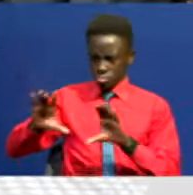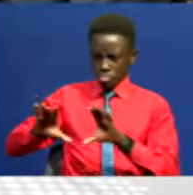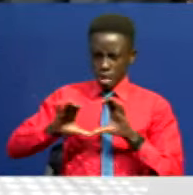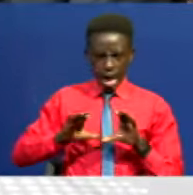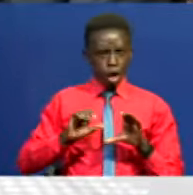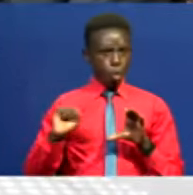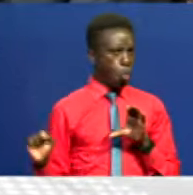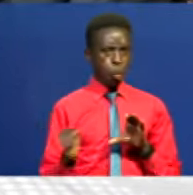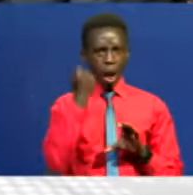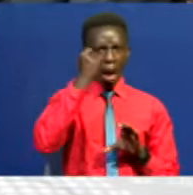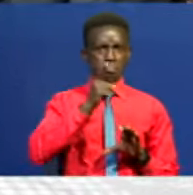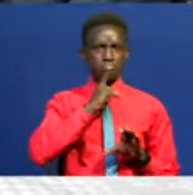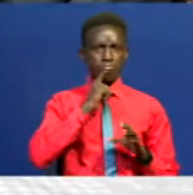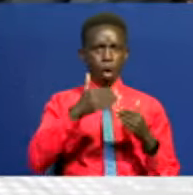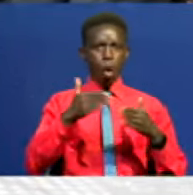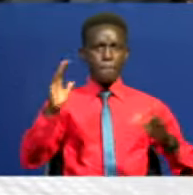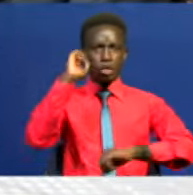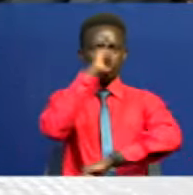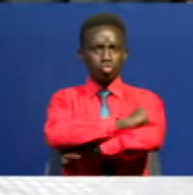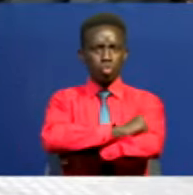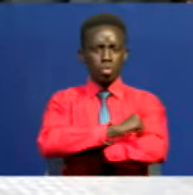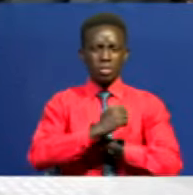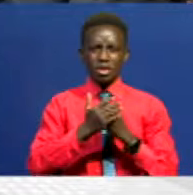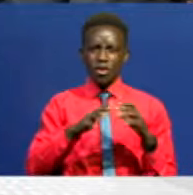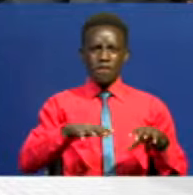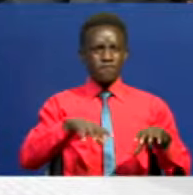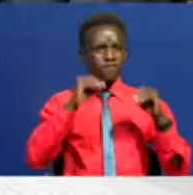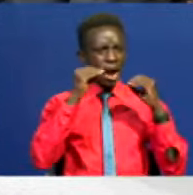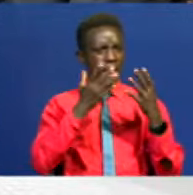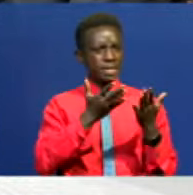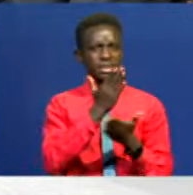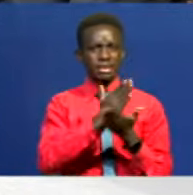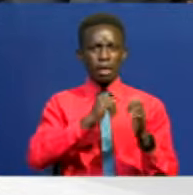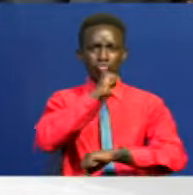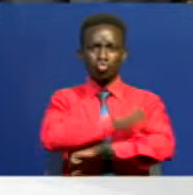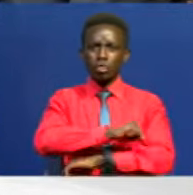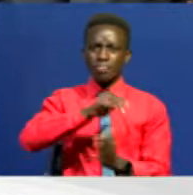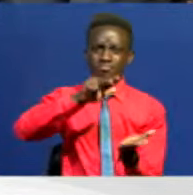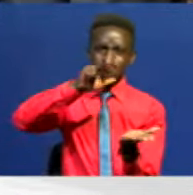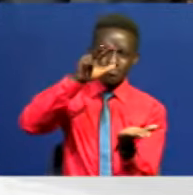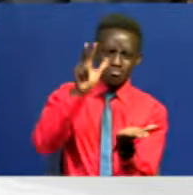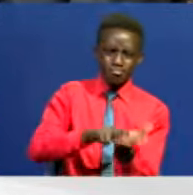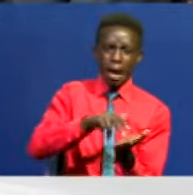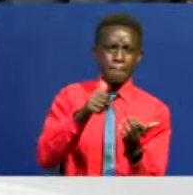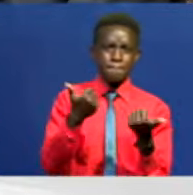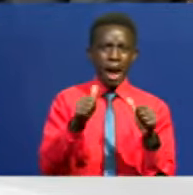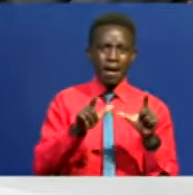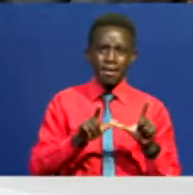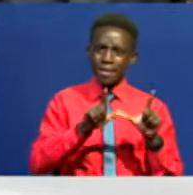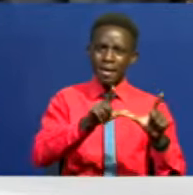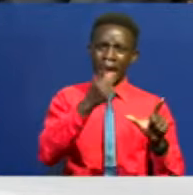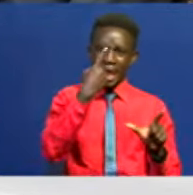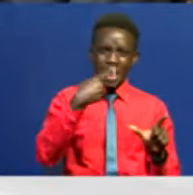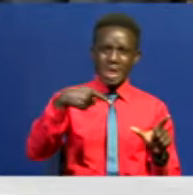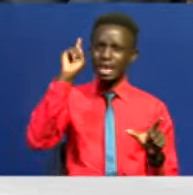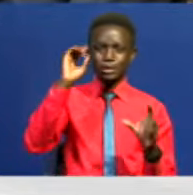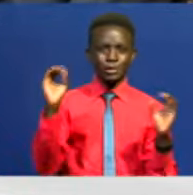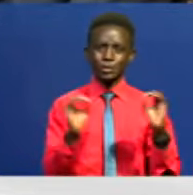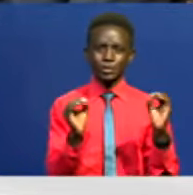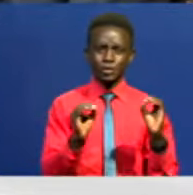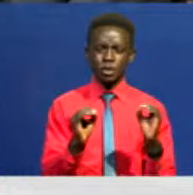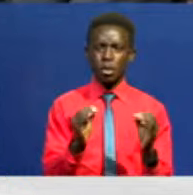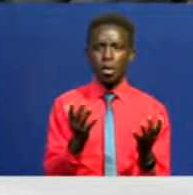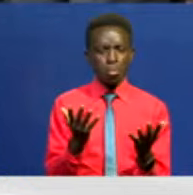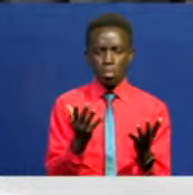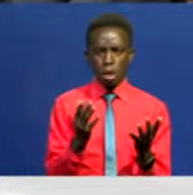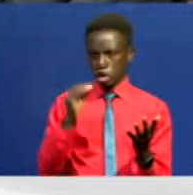chuo. Anakifungua na unapata ya kwamba vyuo vingine pengine havijasajiliwa kwa njia ambayo inastahili. Ni njia ipi ambayo mwanafunzi ambaye